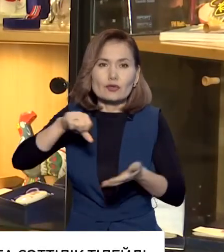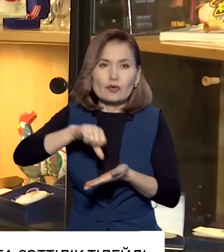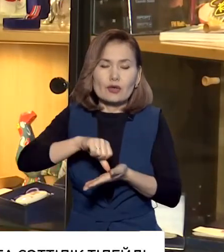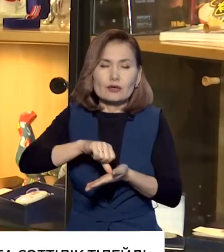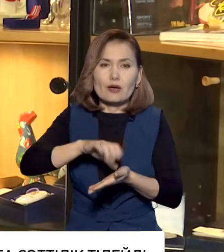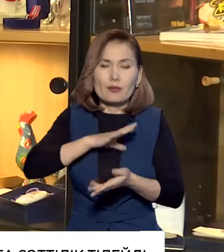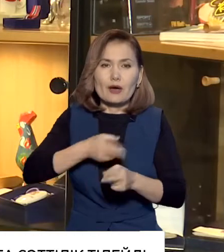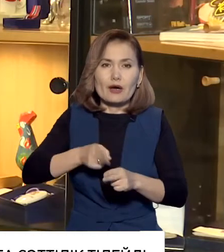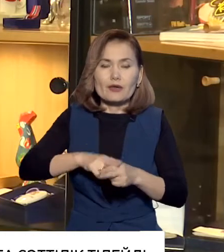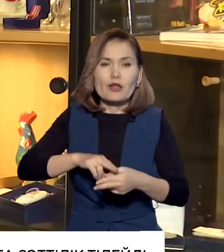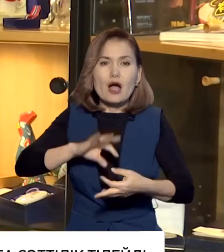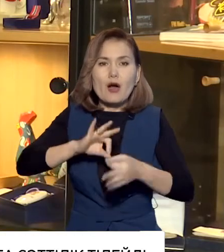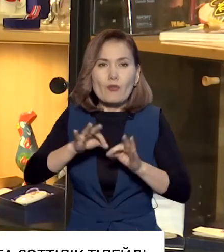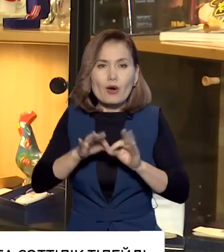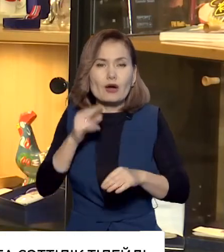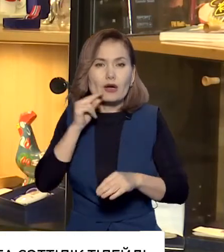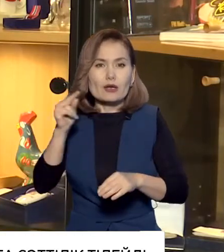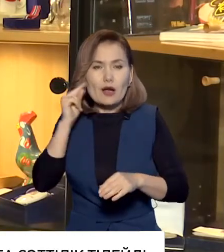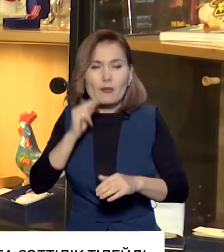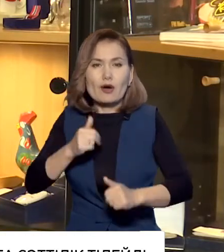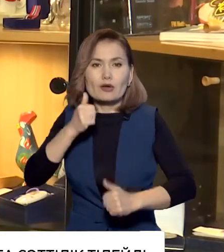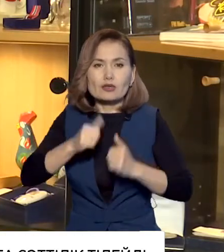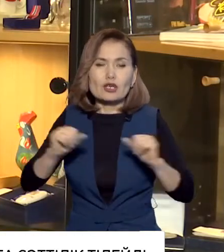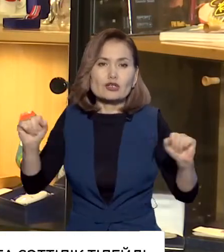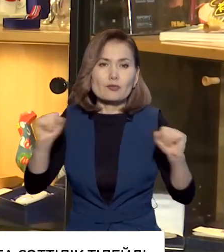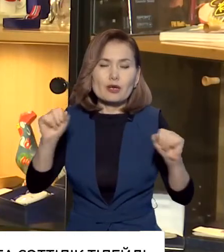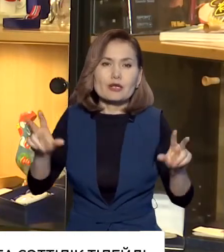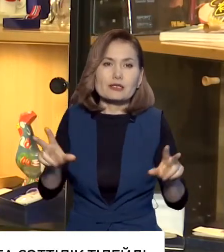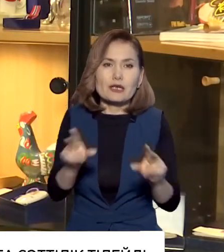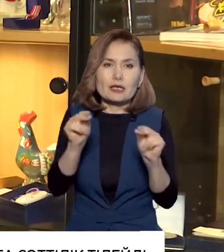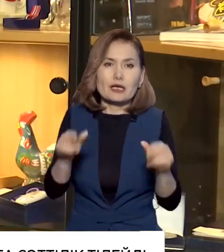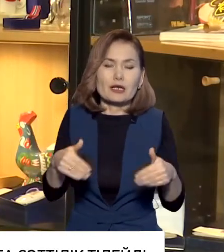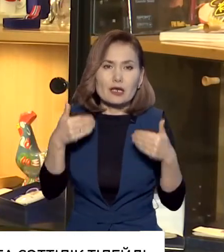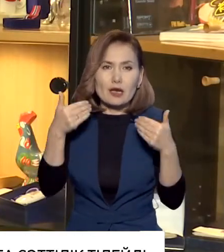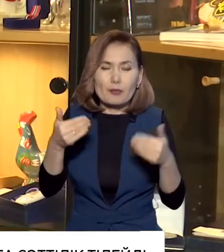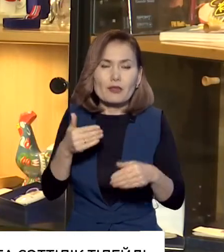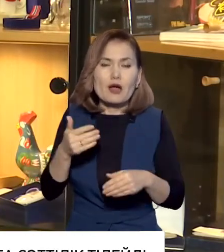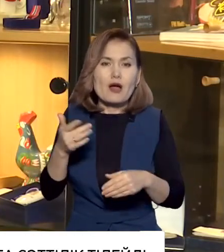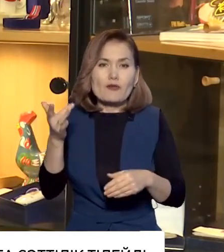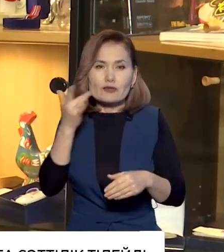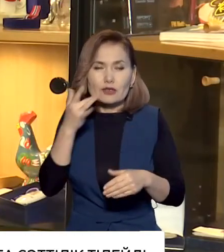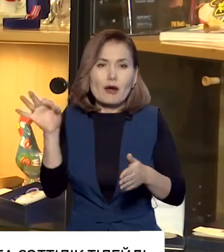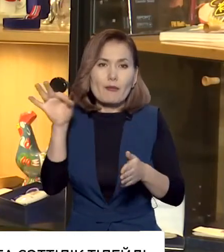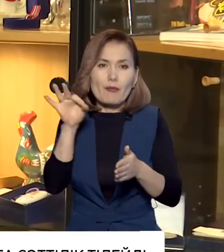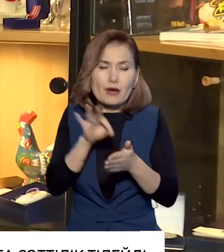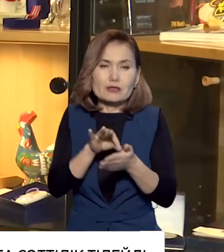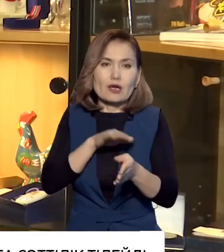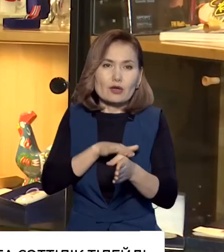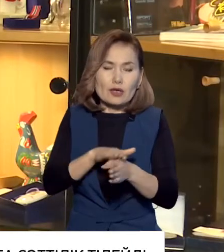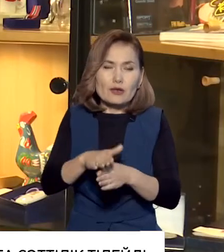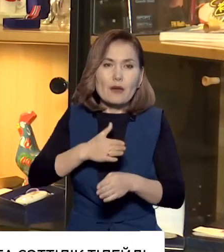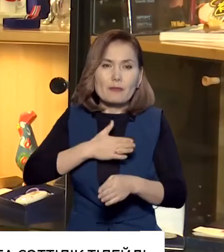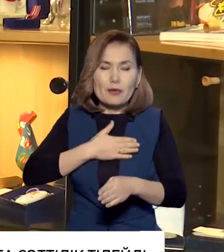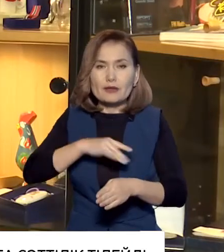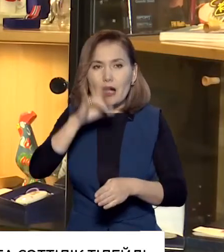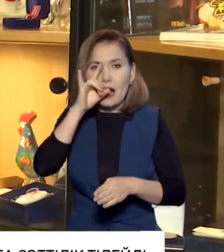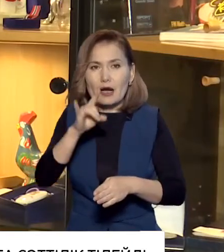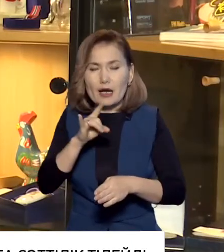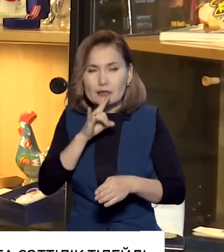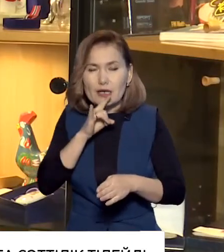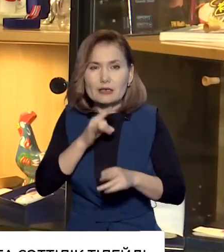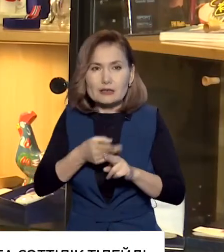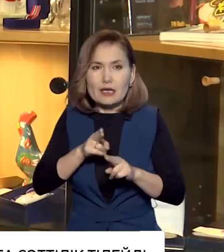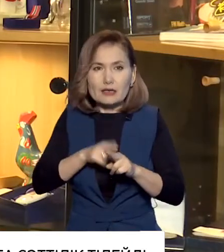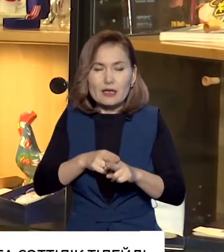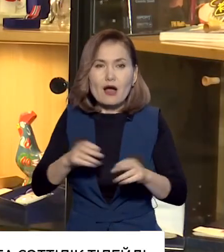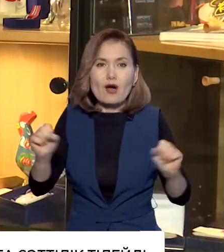Бейжің олимпиадасына қатысатын спортшыларымызға сәттілік тілеймін. Алға қойған мақсаттар орындалсын. Мен жерлестерімізді қолдау үшін Бейжіңге